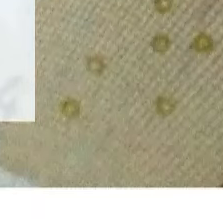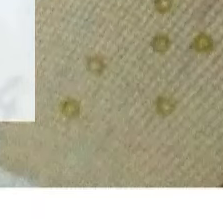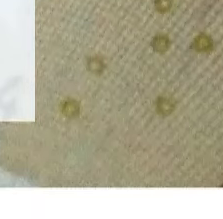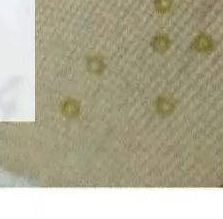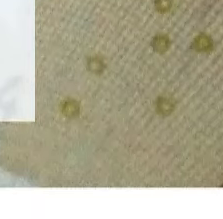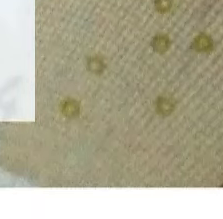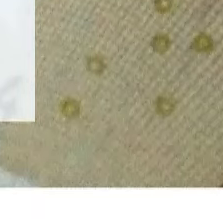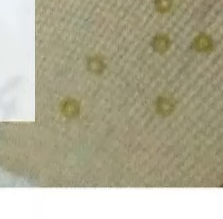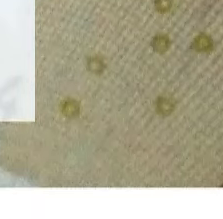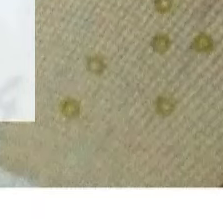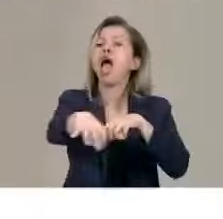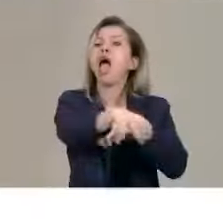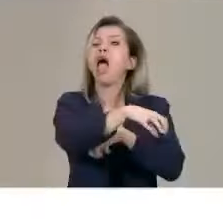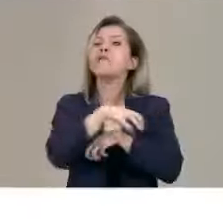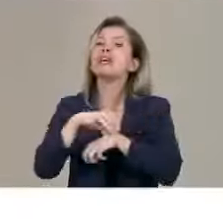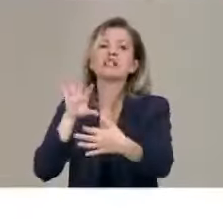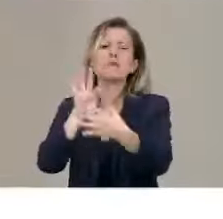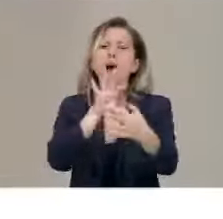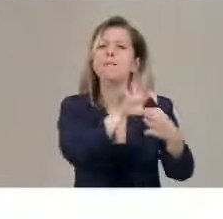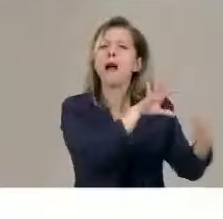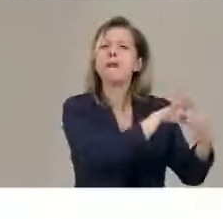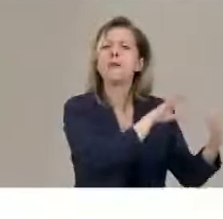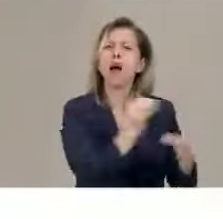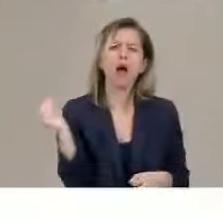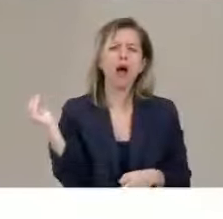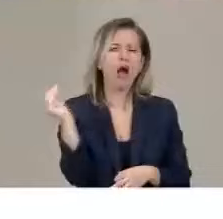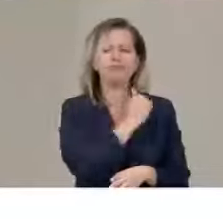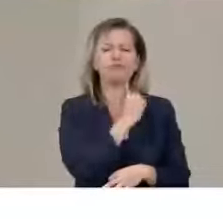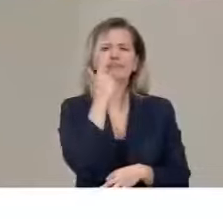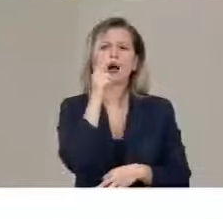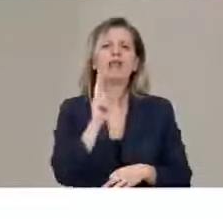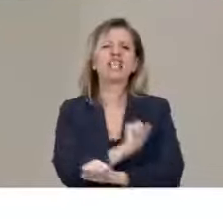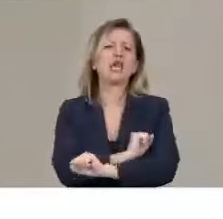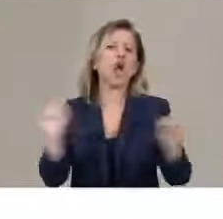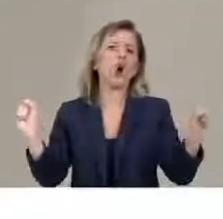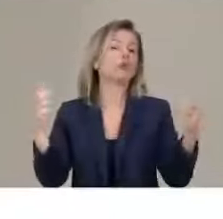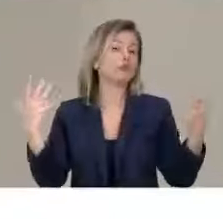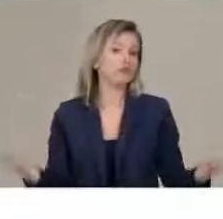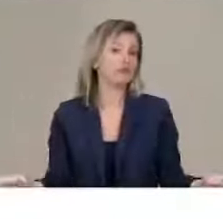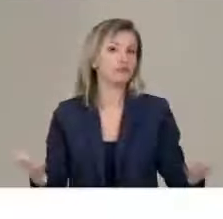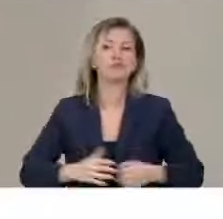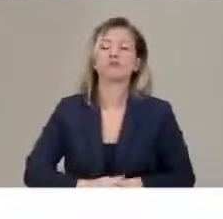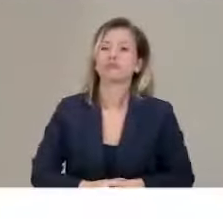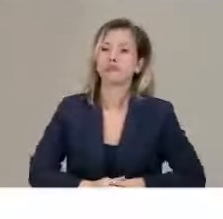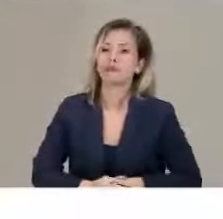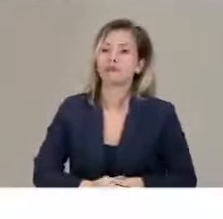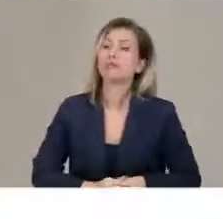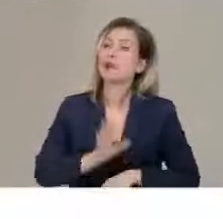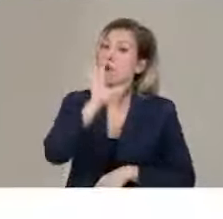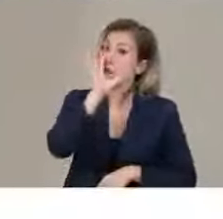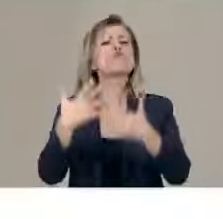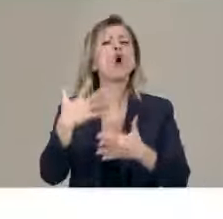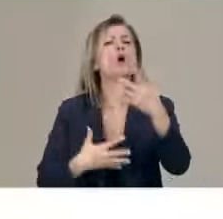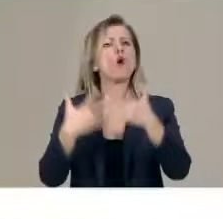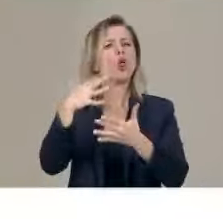από 20 έως 30.000 ευρώ. Δεν αποκλείεται μάλιστα το lifting να αγγίξει όλη την κλίμακα έως και τον ανώτατο συντελεστή